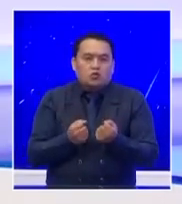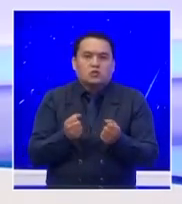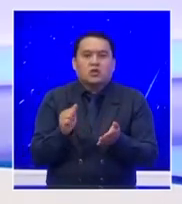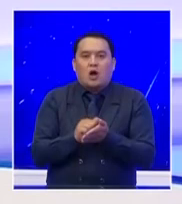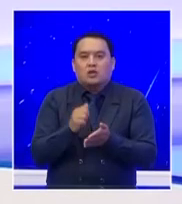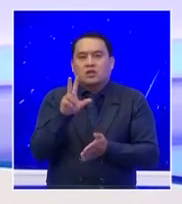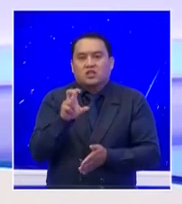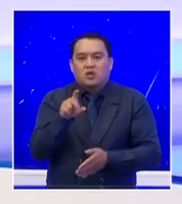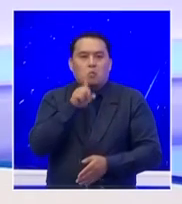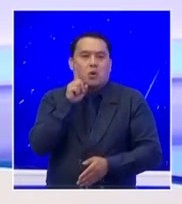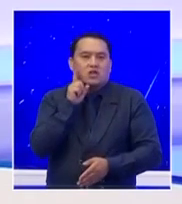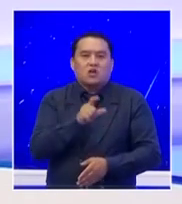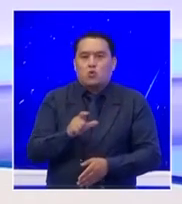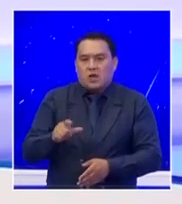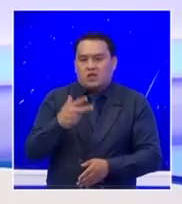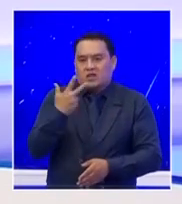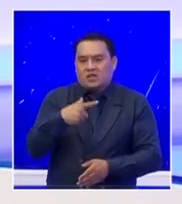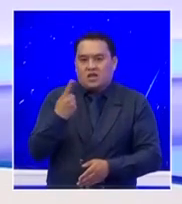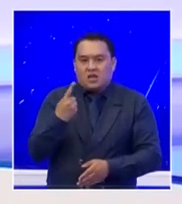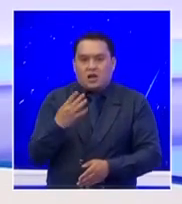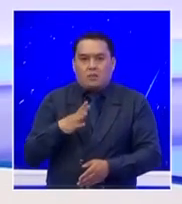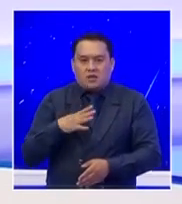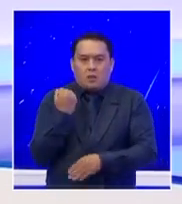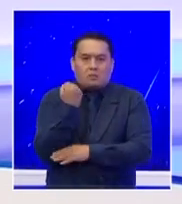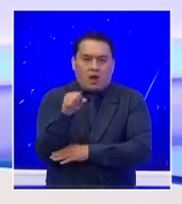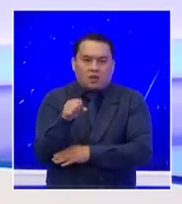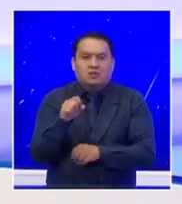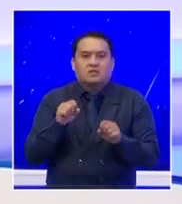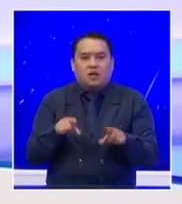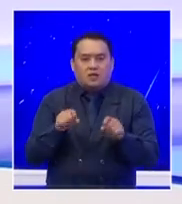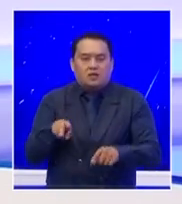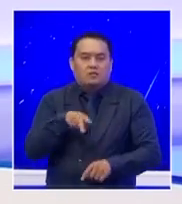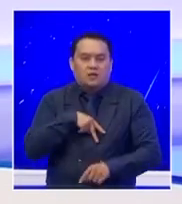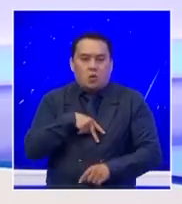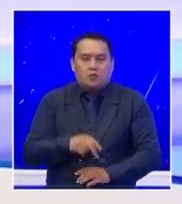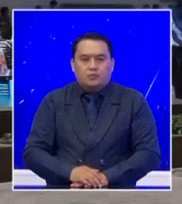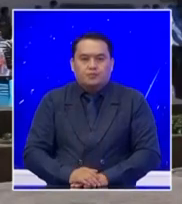практически 300 молодых людей. 31 из них стал обладателем знака «Алтынбелгі».